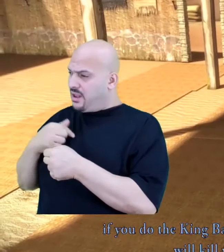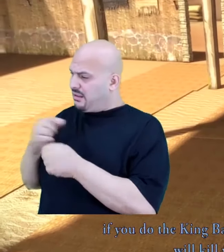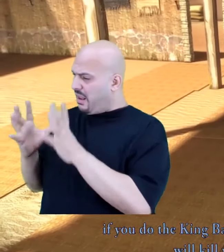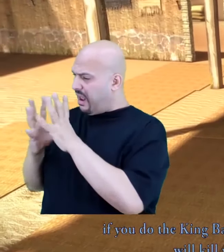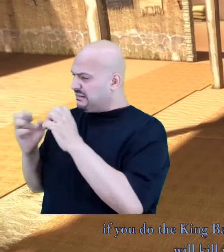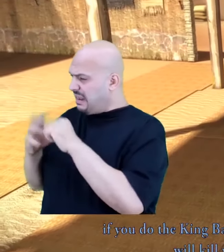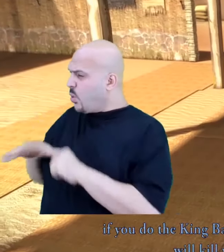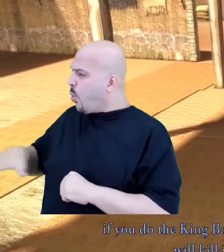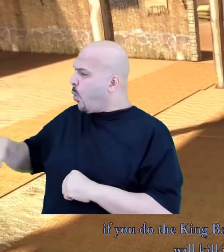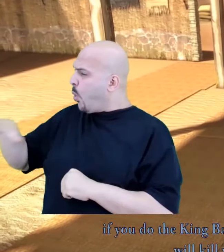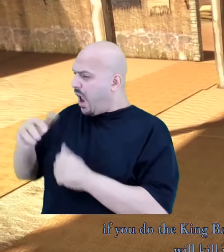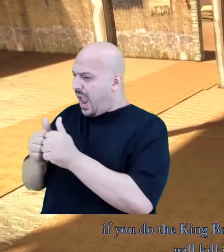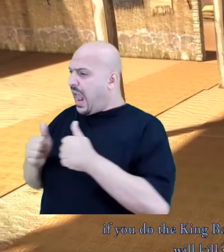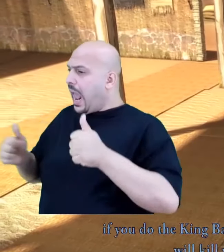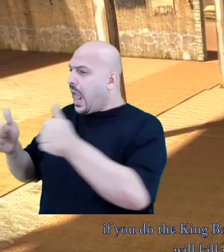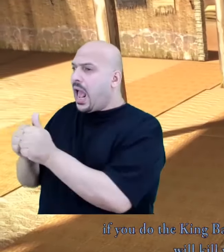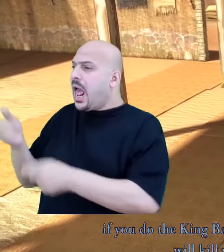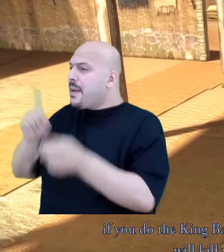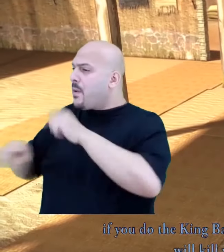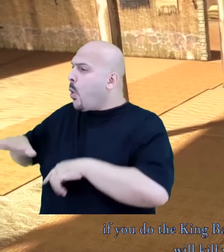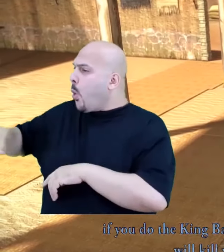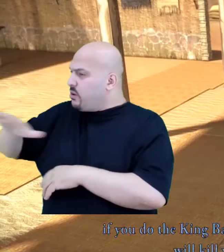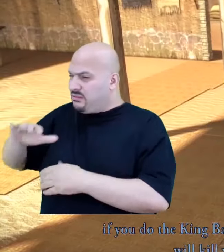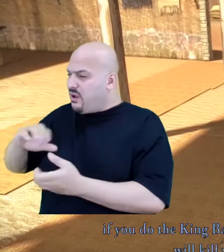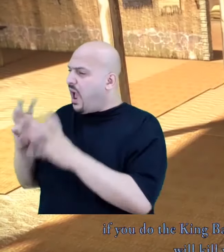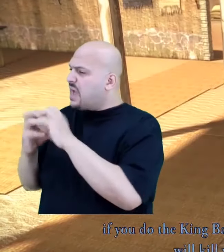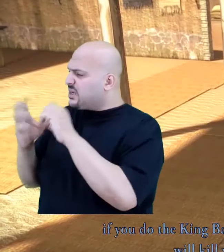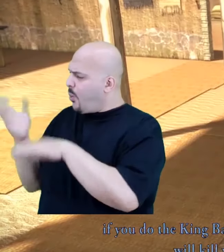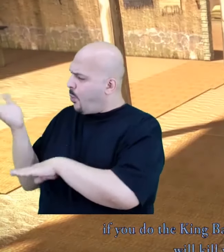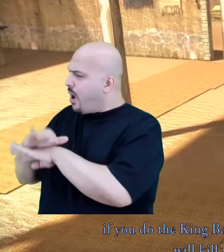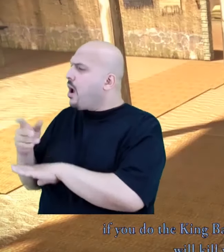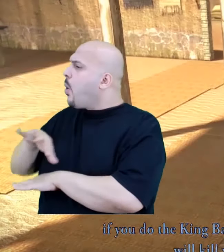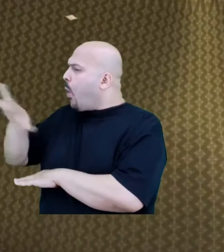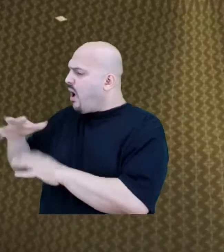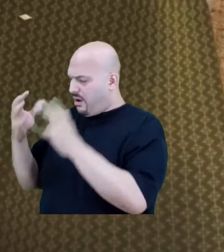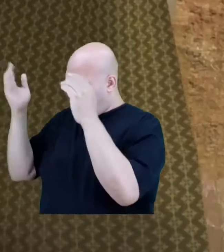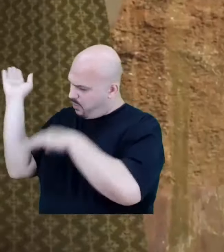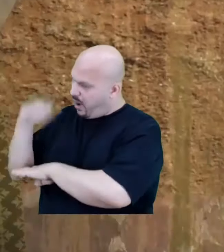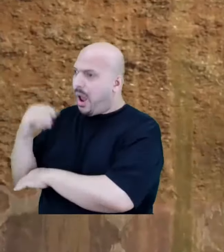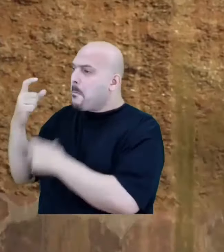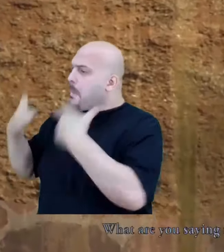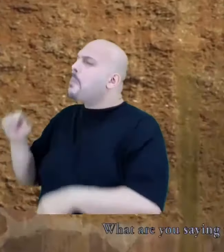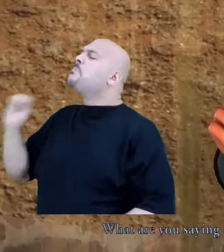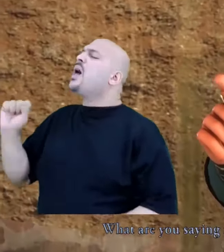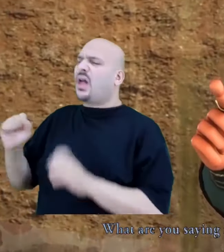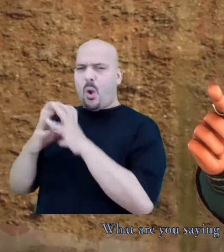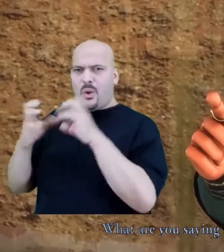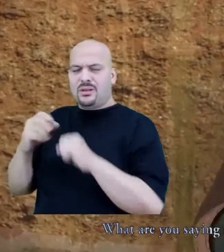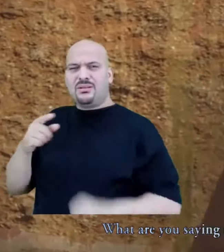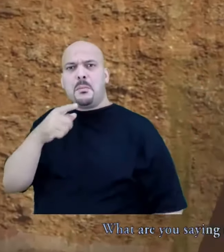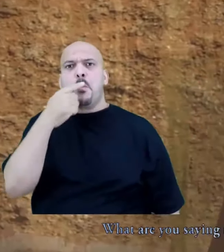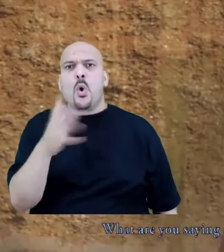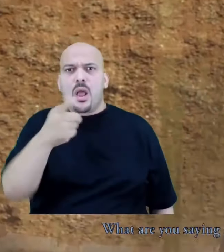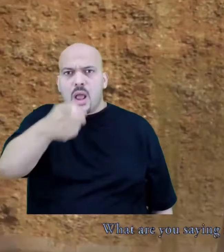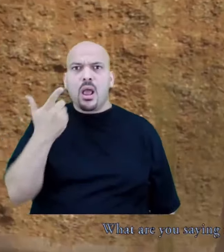فسيهلكك ويهلك أهلك ويخرب بلادك. ماذا تقول يا